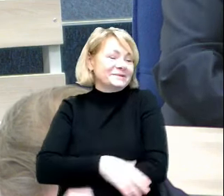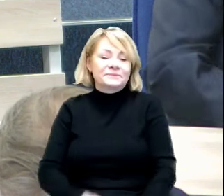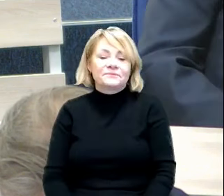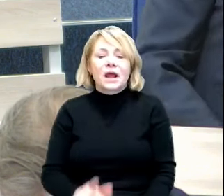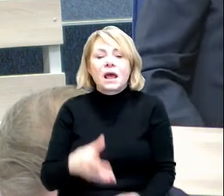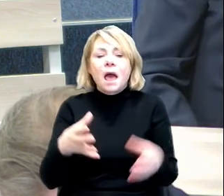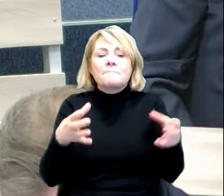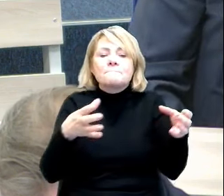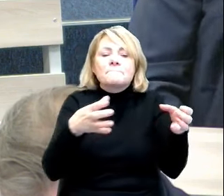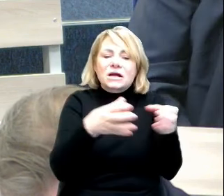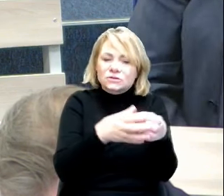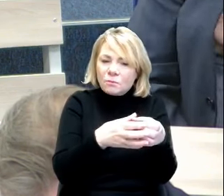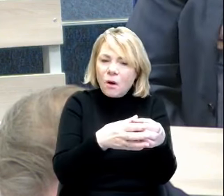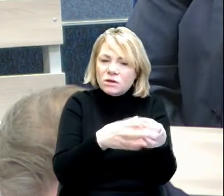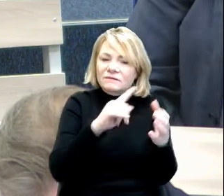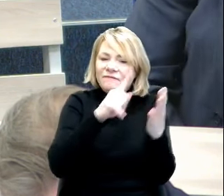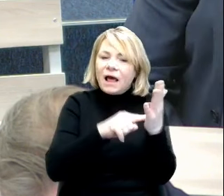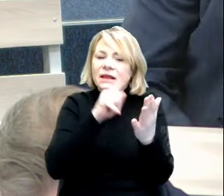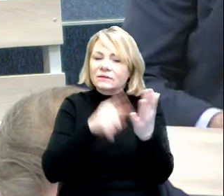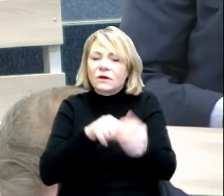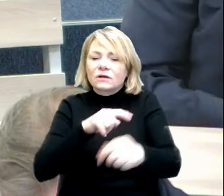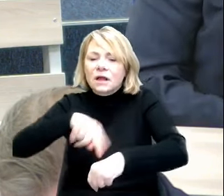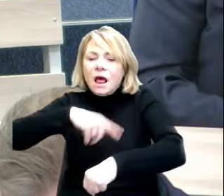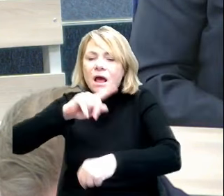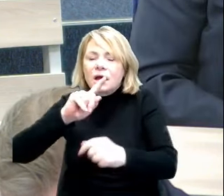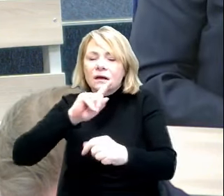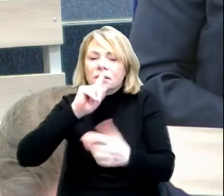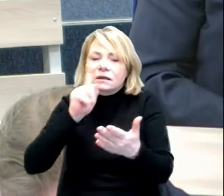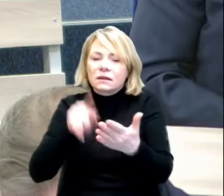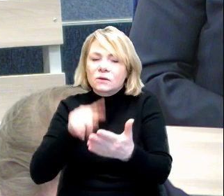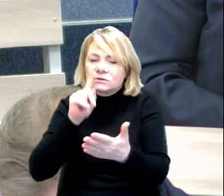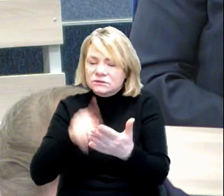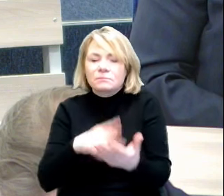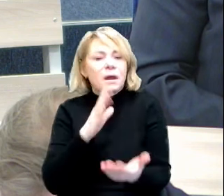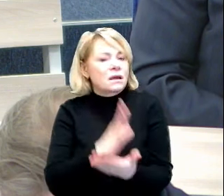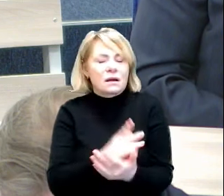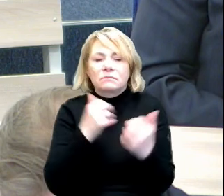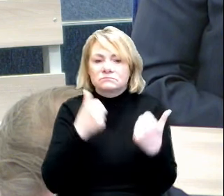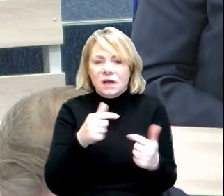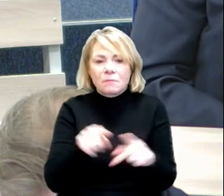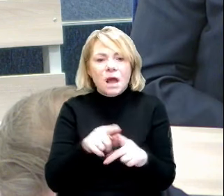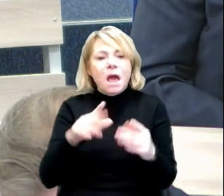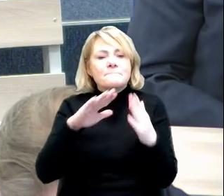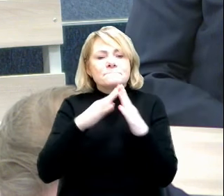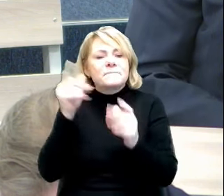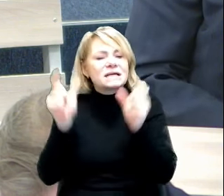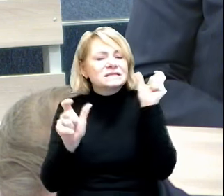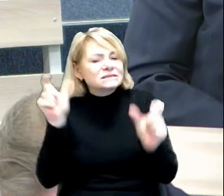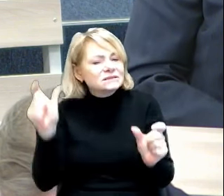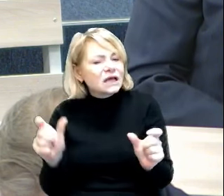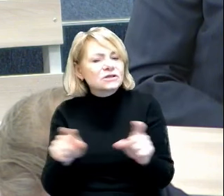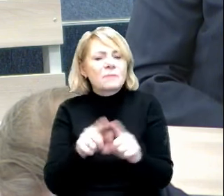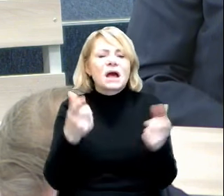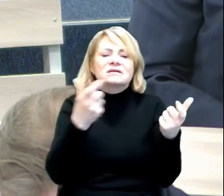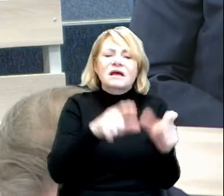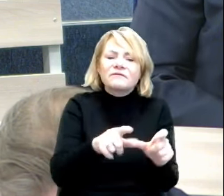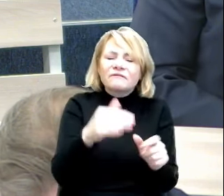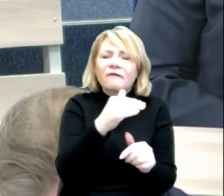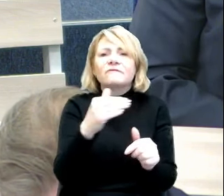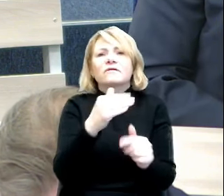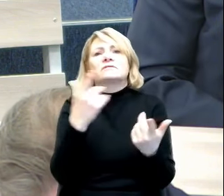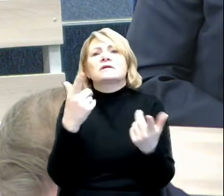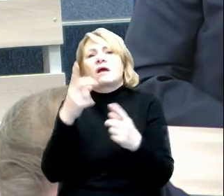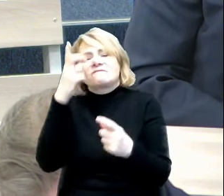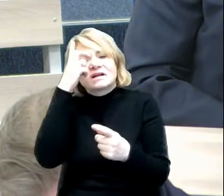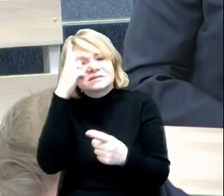valandos klausimai yra ir kaip meras pastebėjo vienam posėdžio metu kad žmonės miestiečiai nebūtinai skiria savivaldos funkcijos ar valstybės